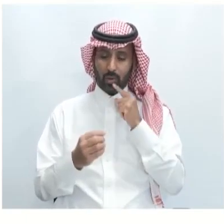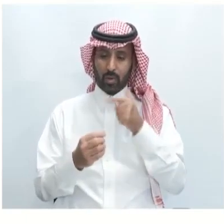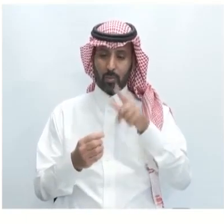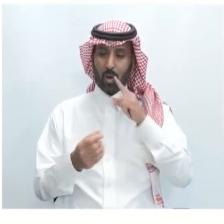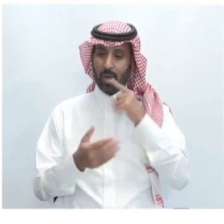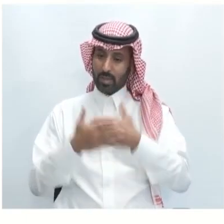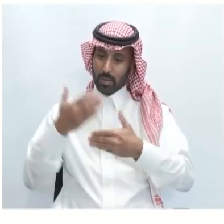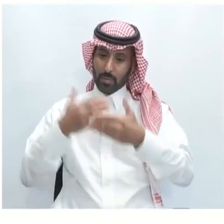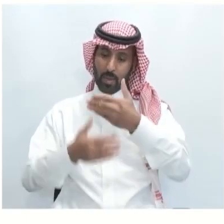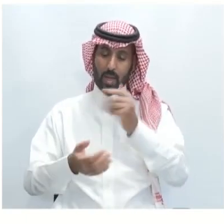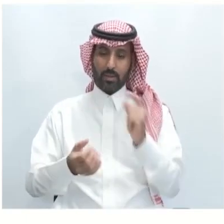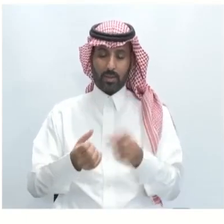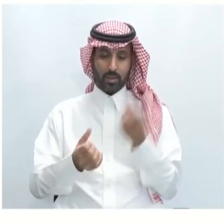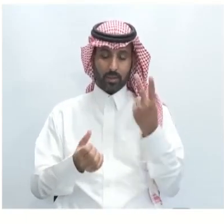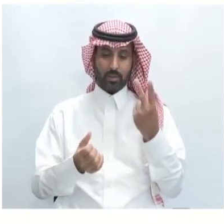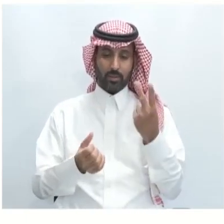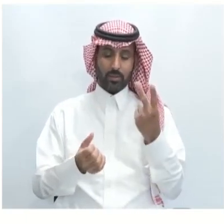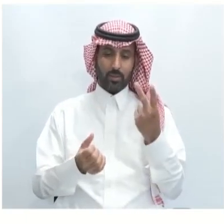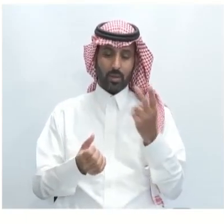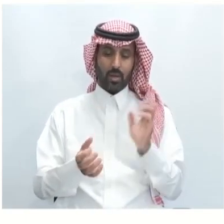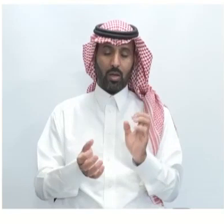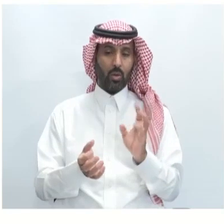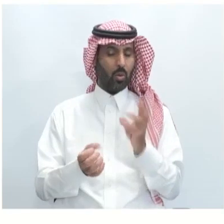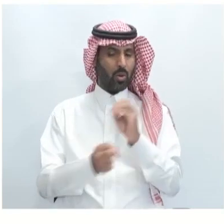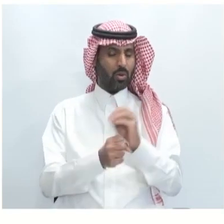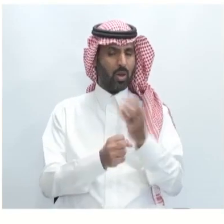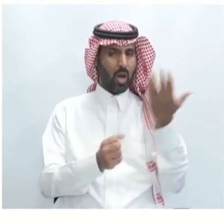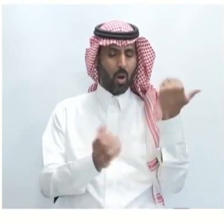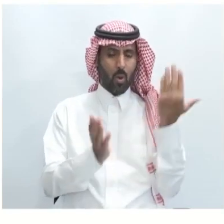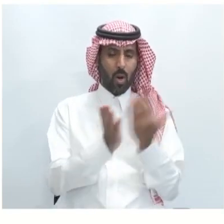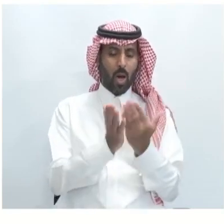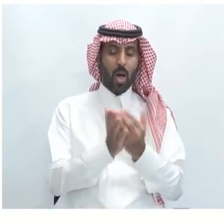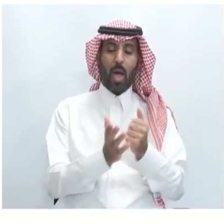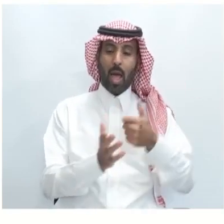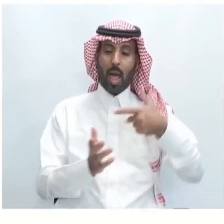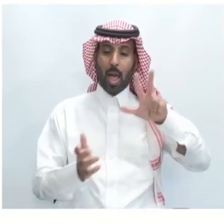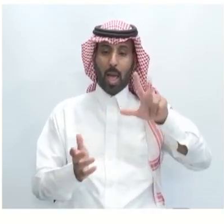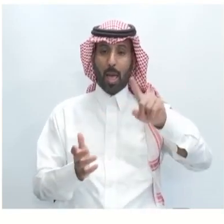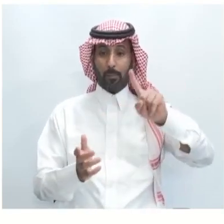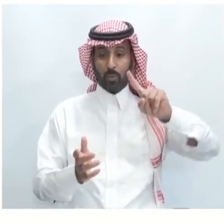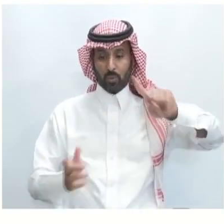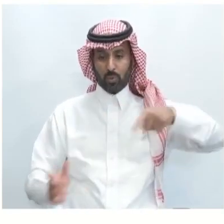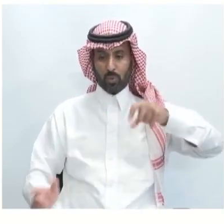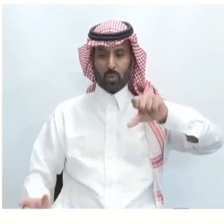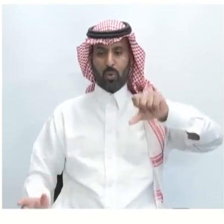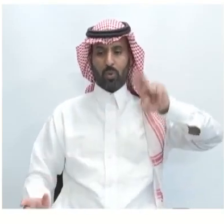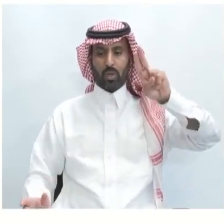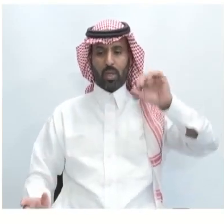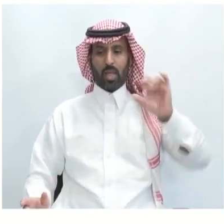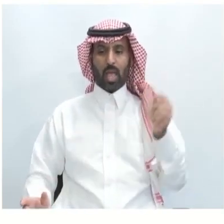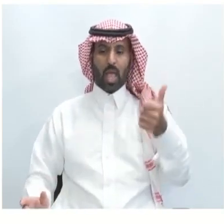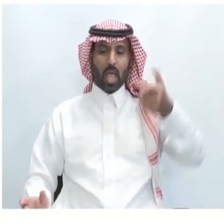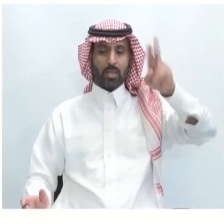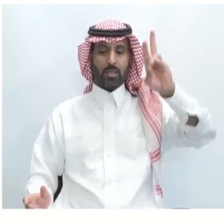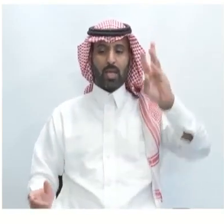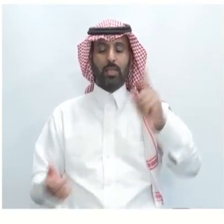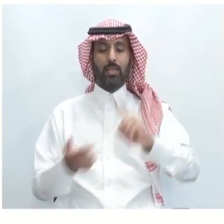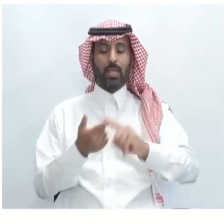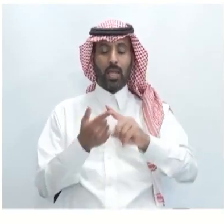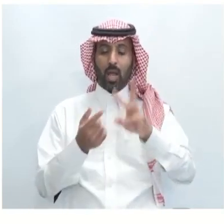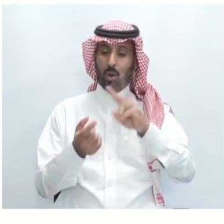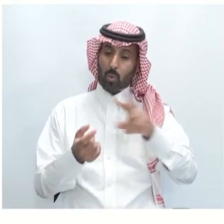البنائيه اثنين ماذا تعلمنا في الحصص الماضيه كان درس البروتينات على ثلاث حصص البروتينات